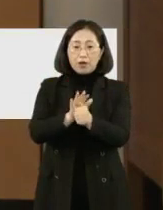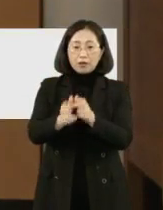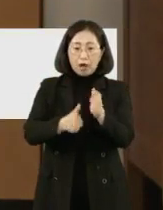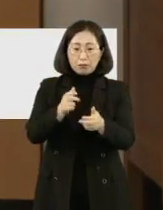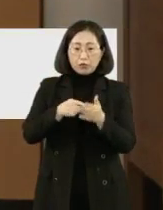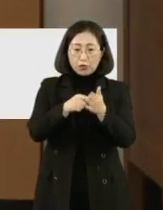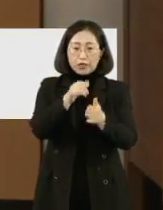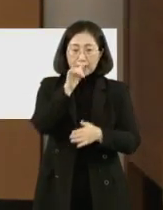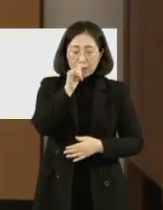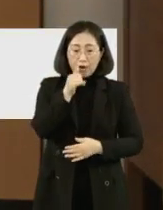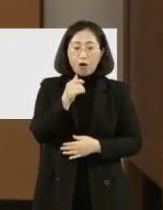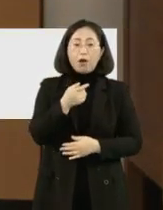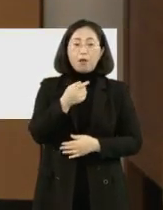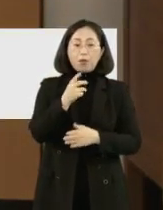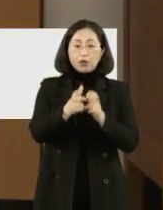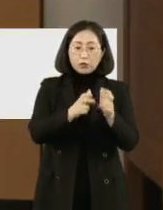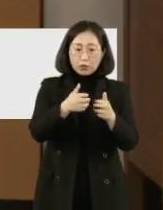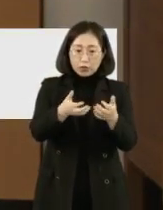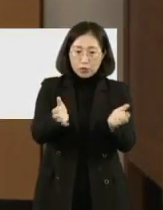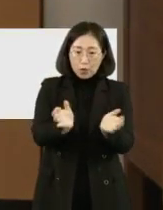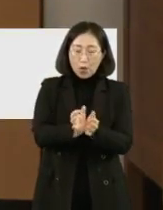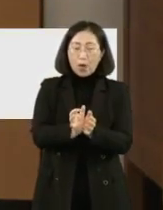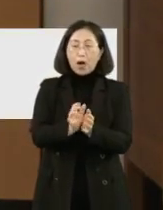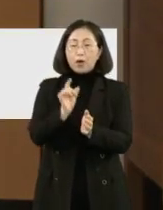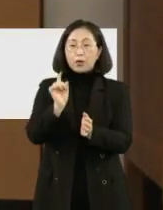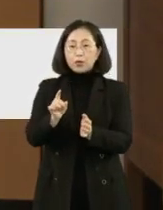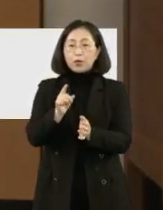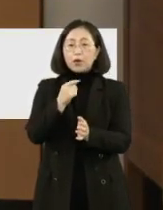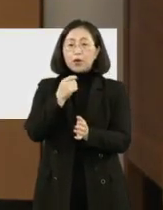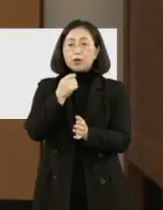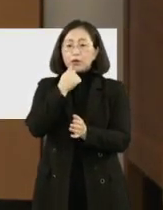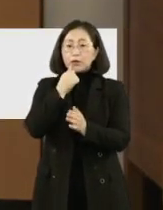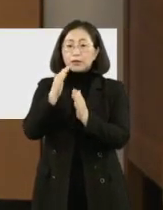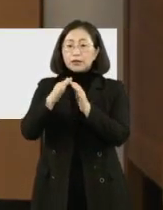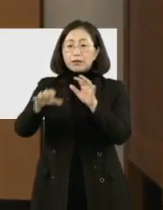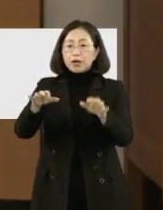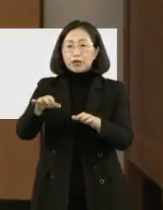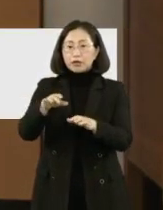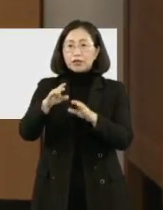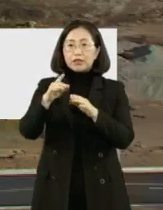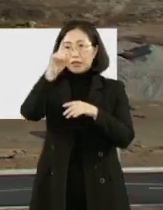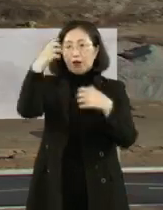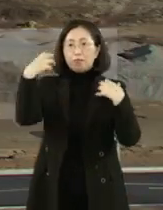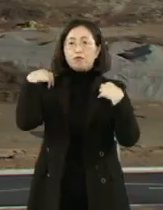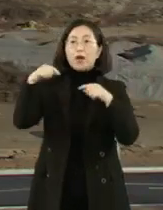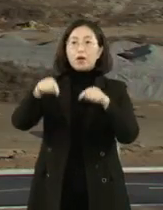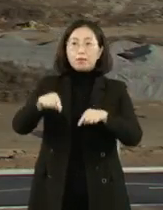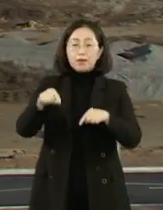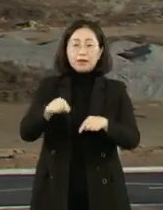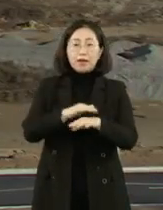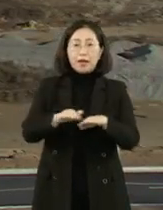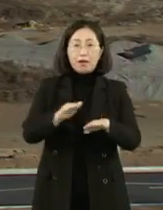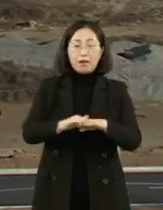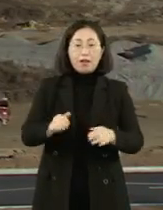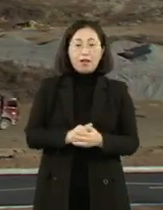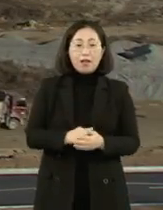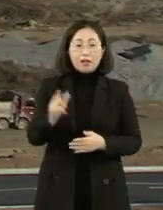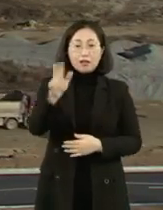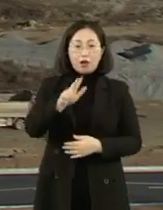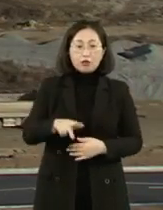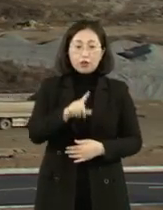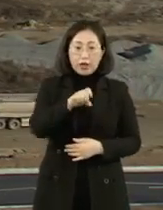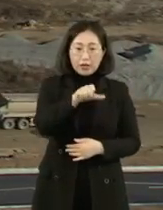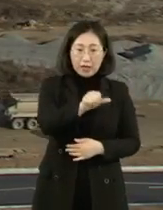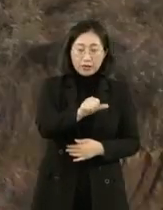중공업 지역하고 소규모 주택 정비 사업은 국토부와 협의하에서 처리할 예정입니다. 또 전국